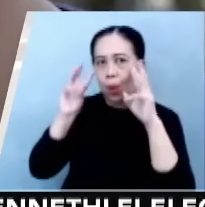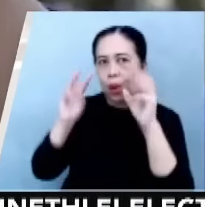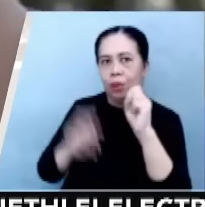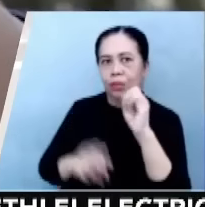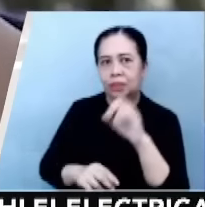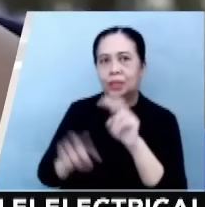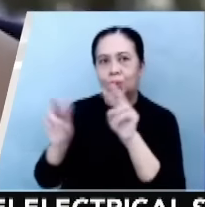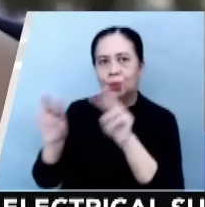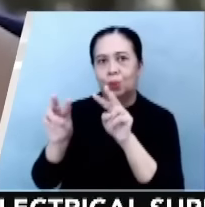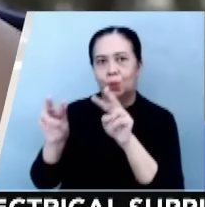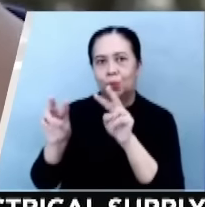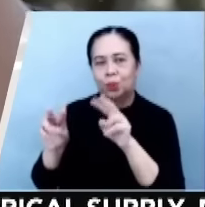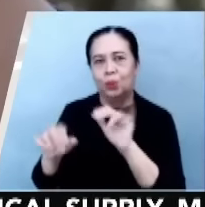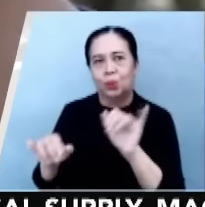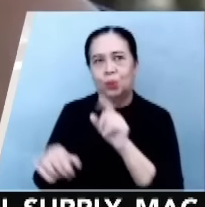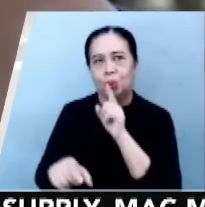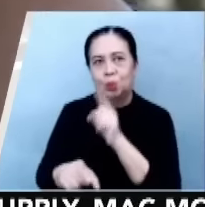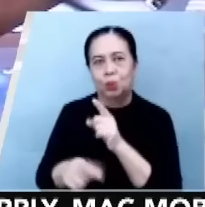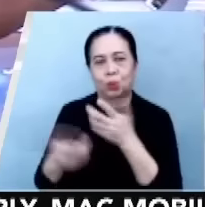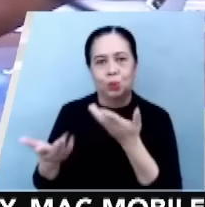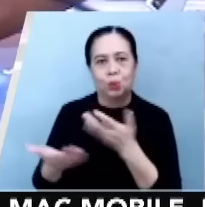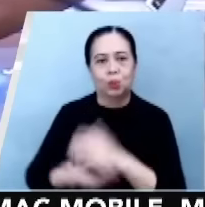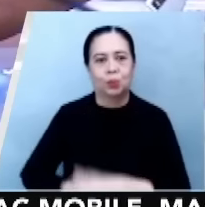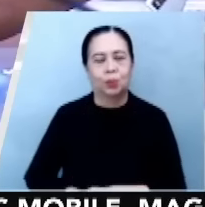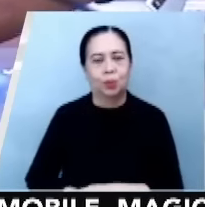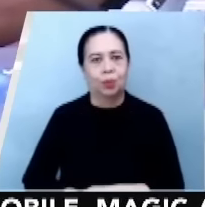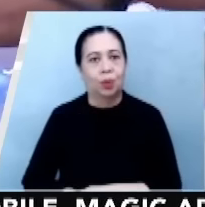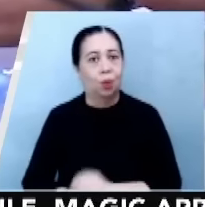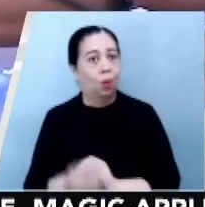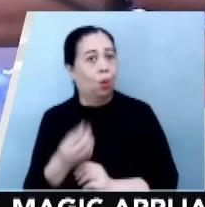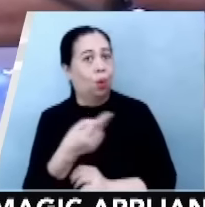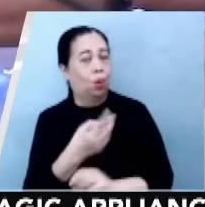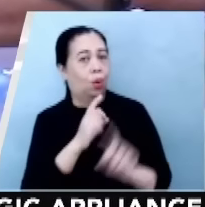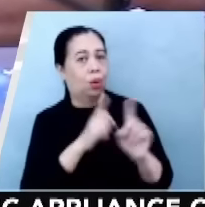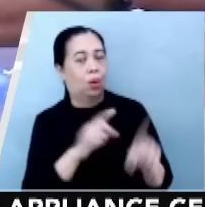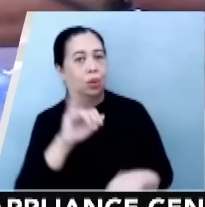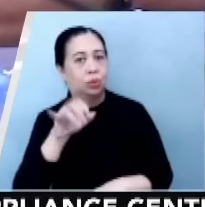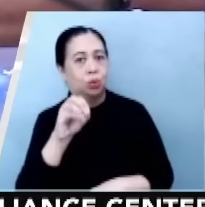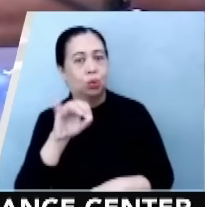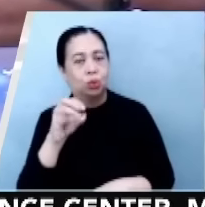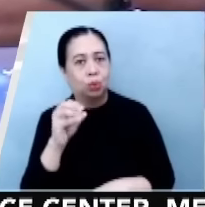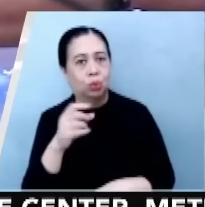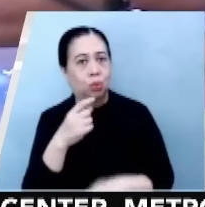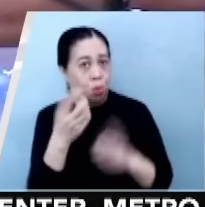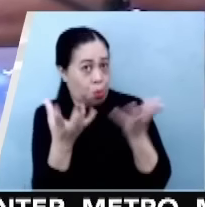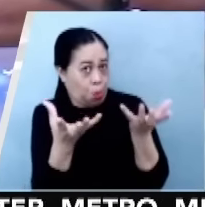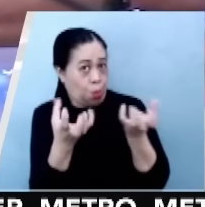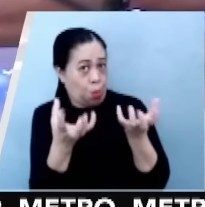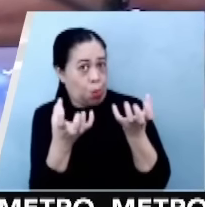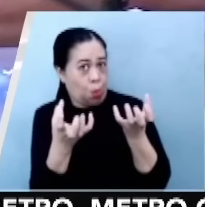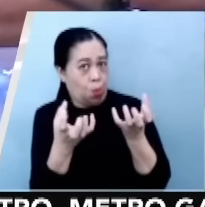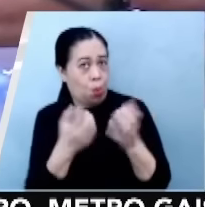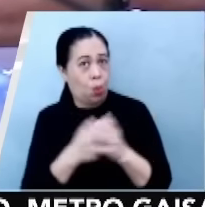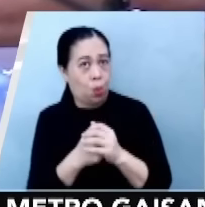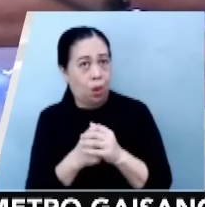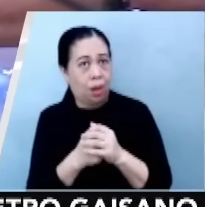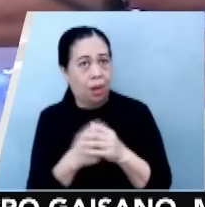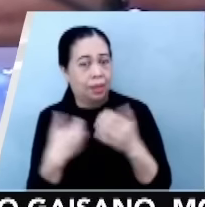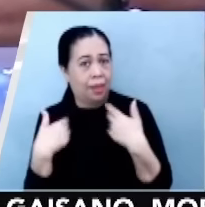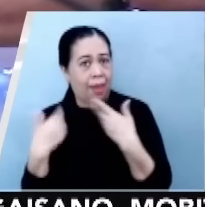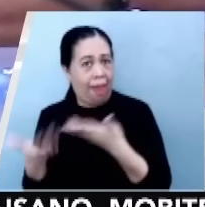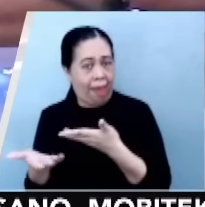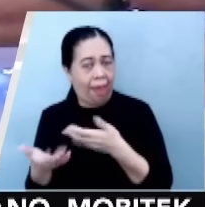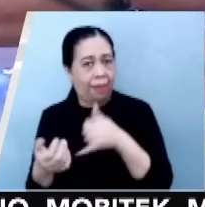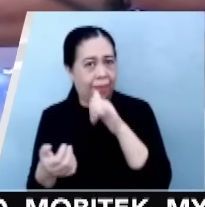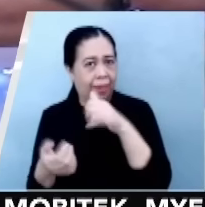that too. Oh, tapos sumagot ulit si Jojo, gusto mo ba, we have some alcohol here in the room, we